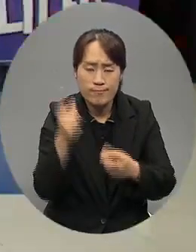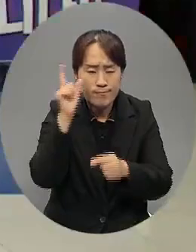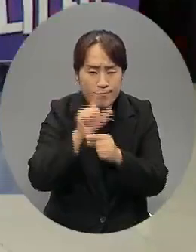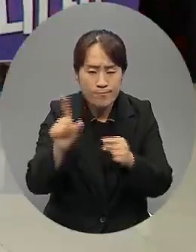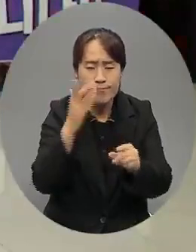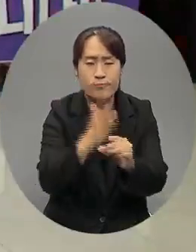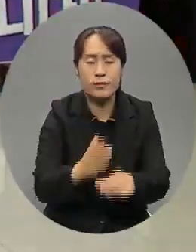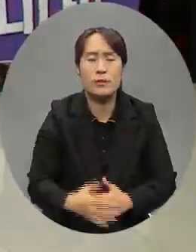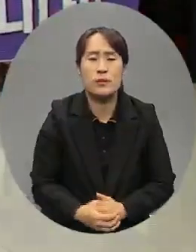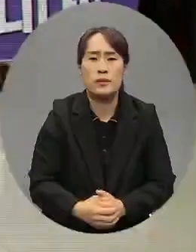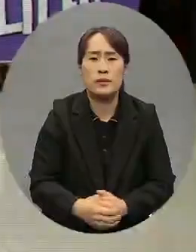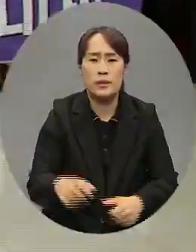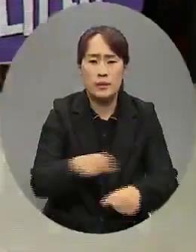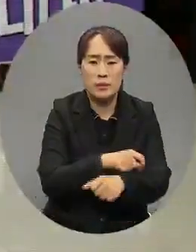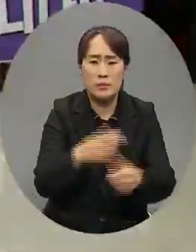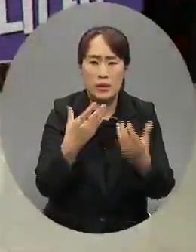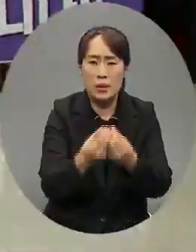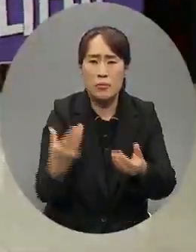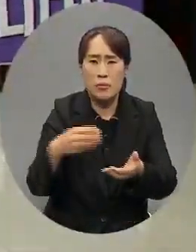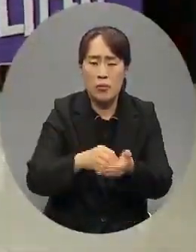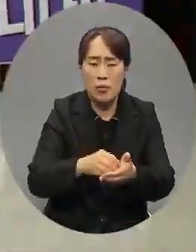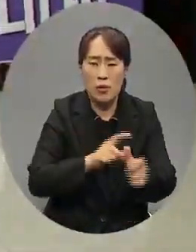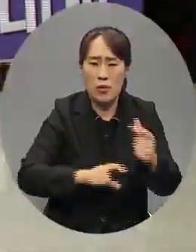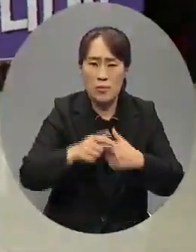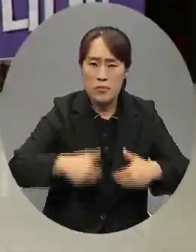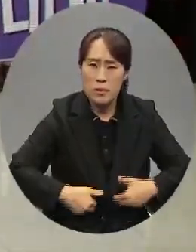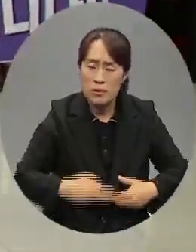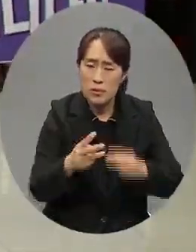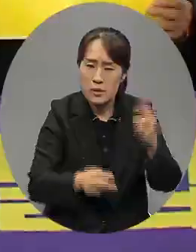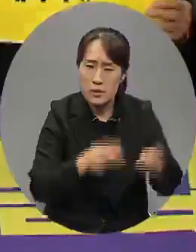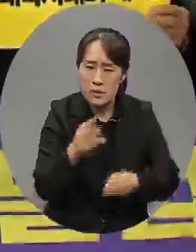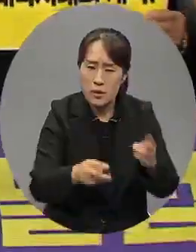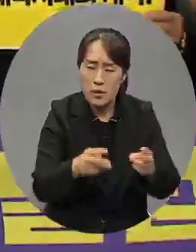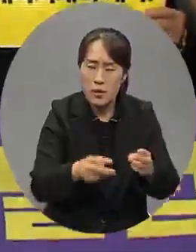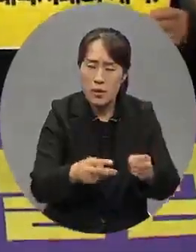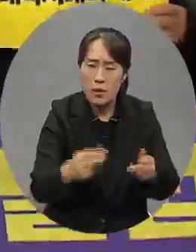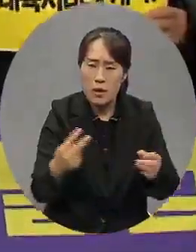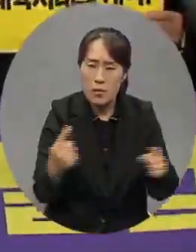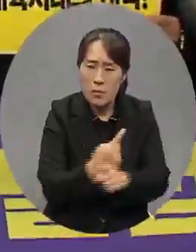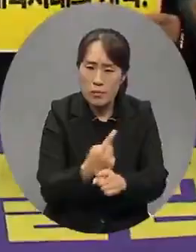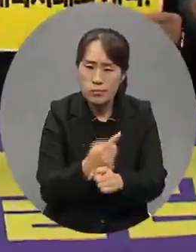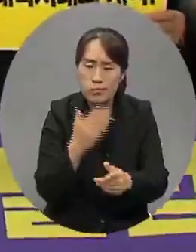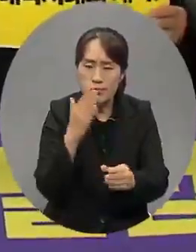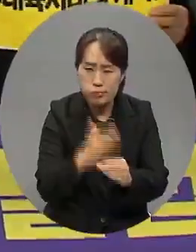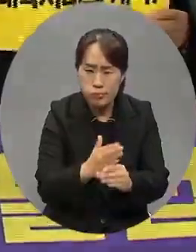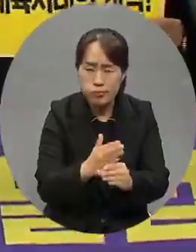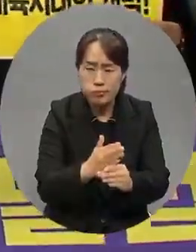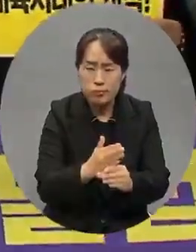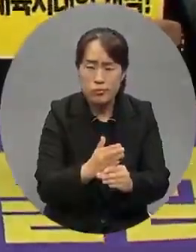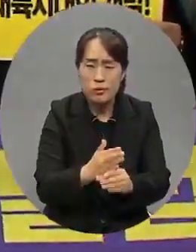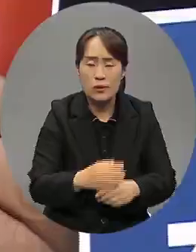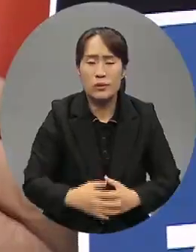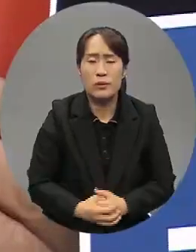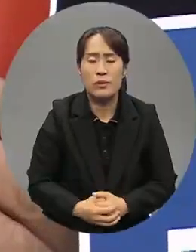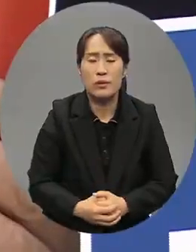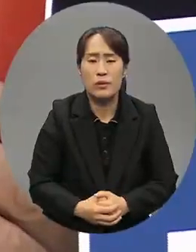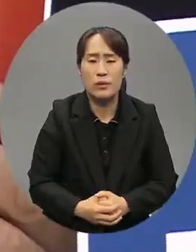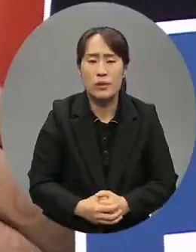있습니다. 특례 조항을 포함해 추가로 필요한 사업을 특정해 수정하고 있다는 충청북도의 개정안